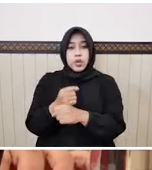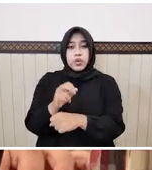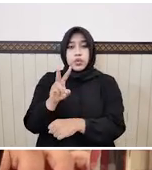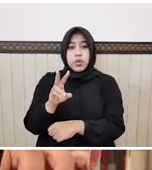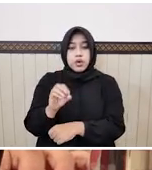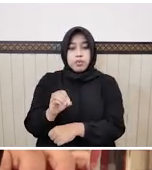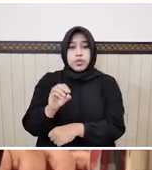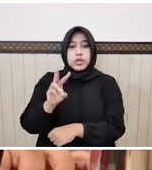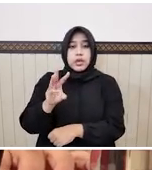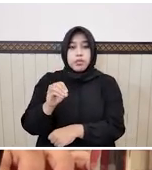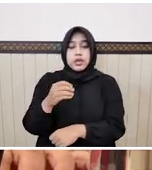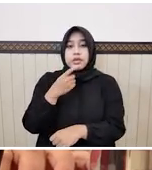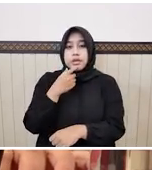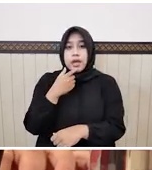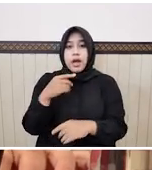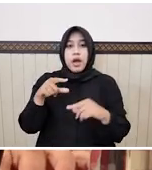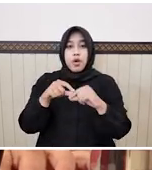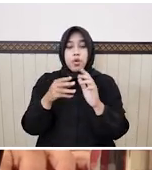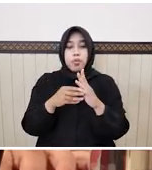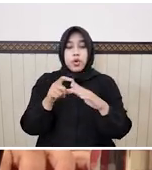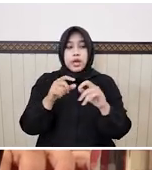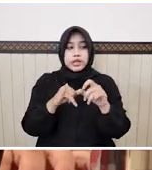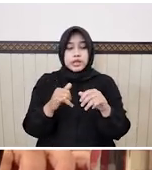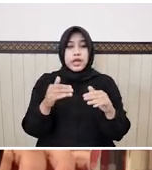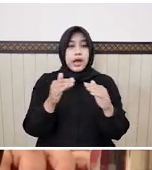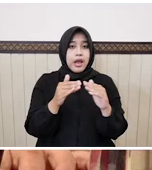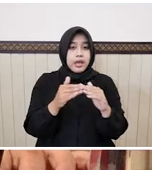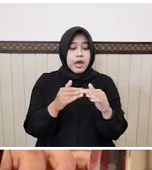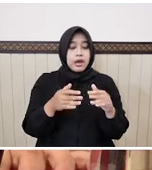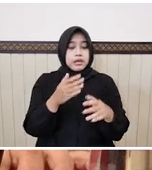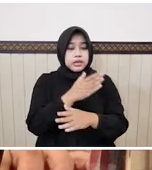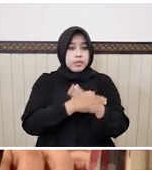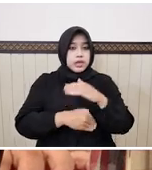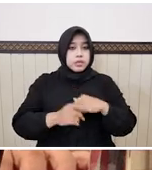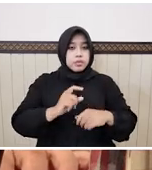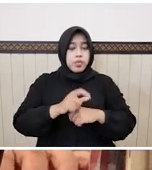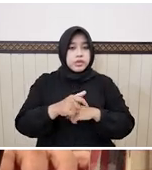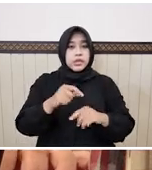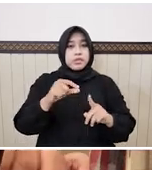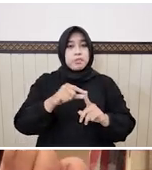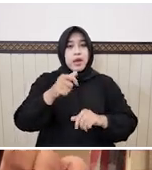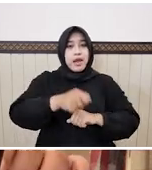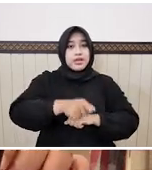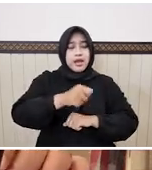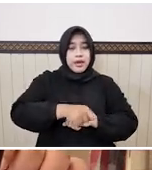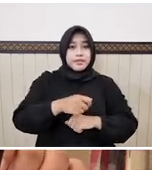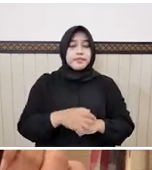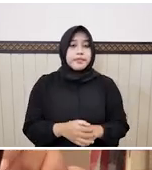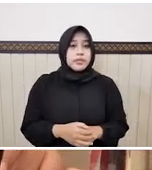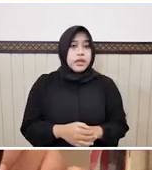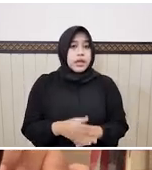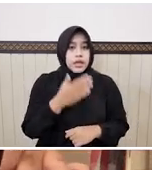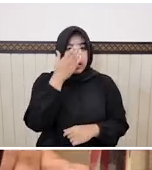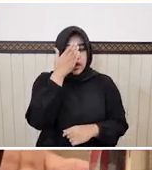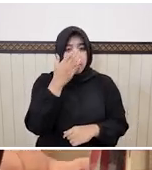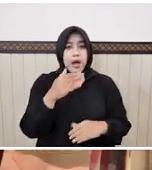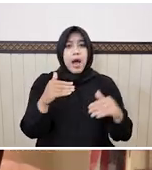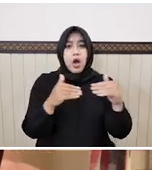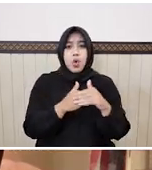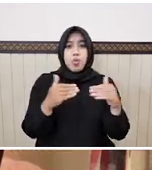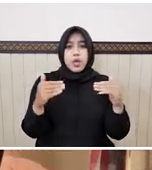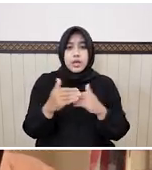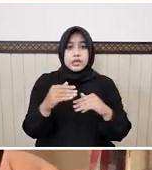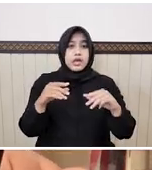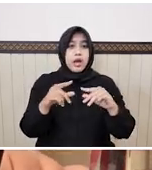akomodasi yang layak bagi penyandang disabilitas dalam proses peradilan Nah kenapa akomodasi